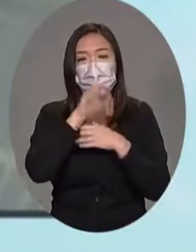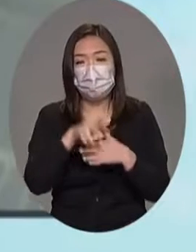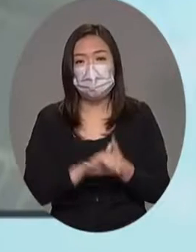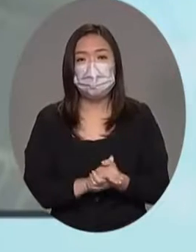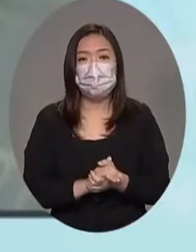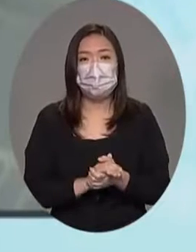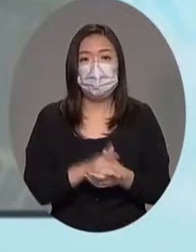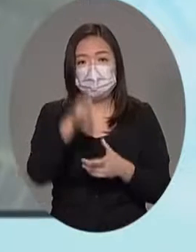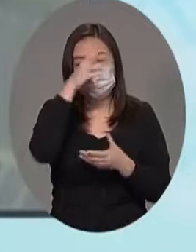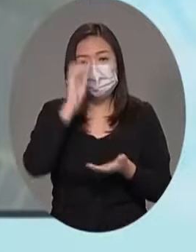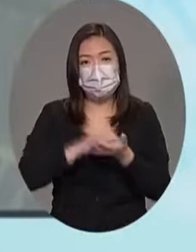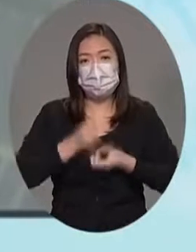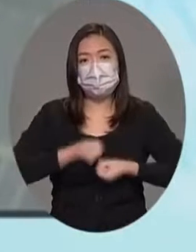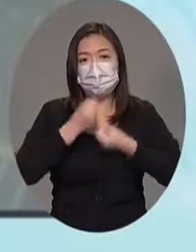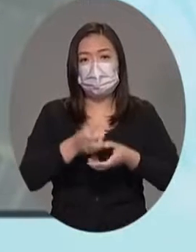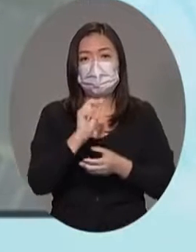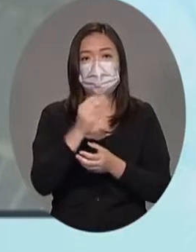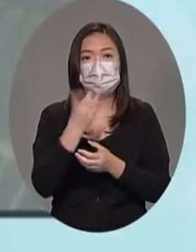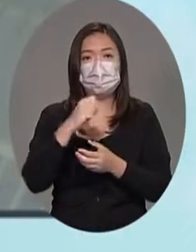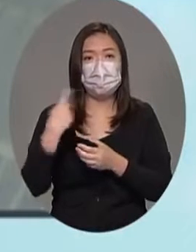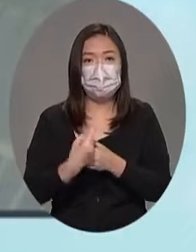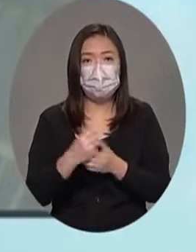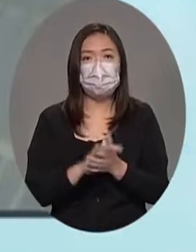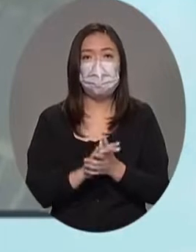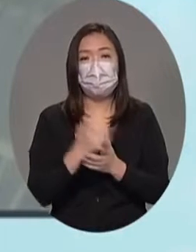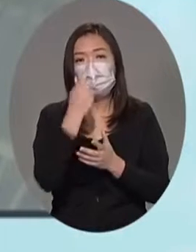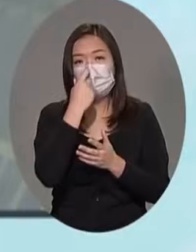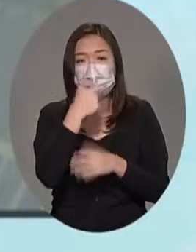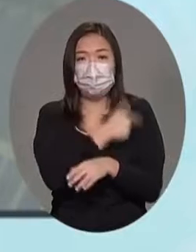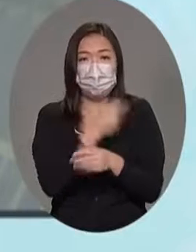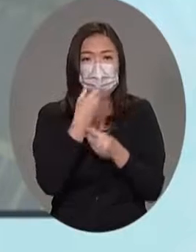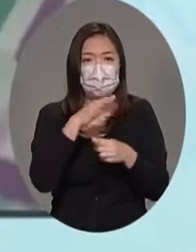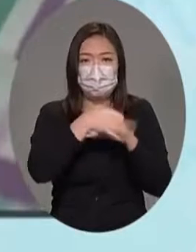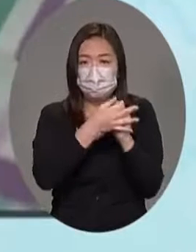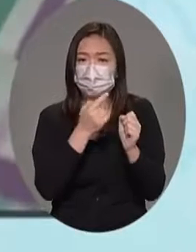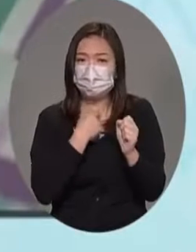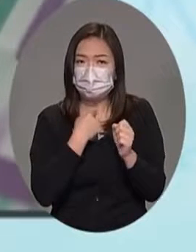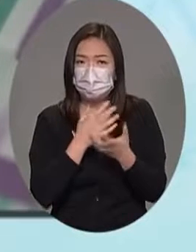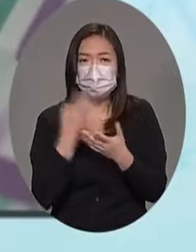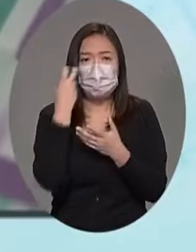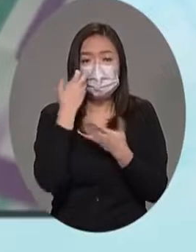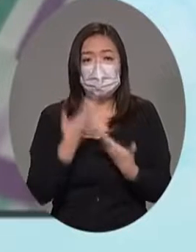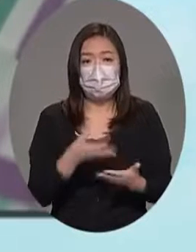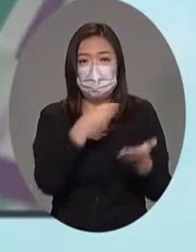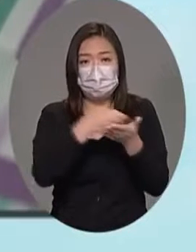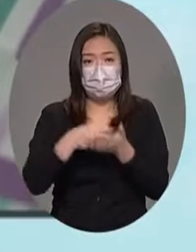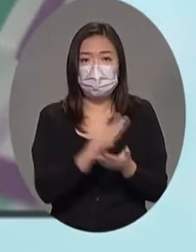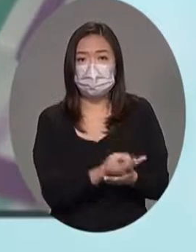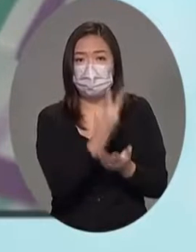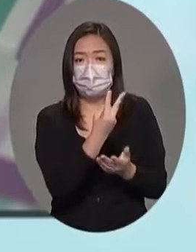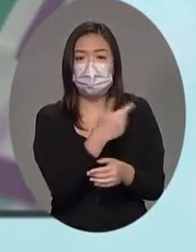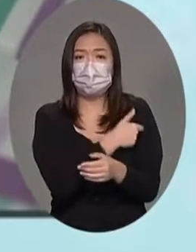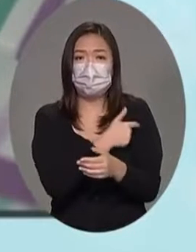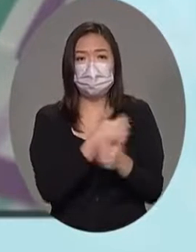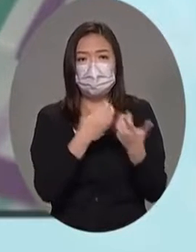府決定捐出750万劑阿斯利康疫苗俾有需要嘅國家，已經考慮咗而家採購嘅另外兩款疫